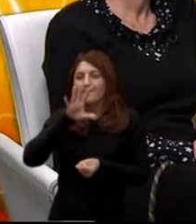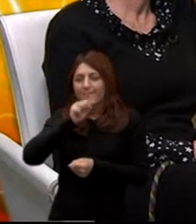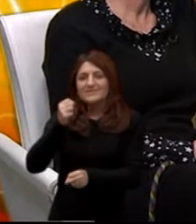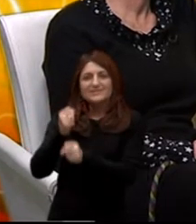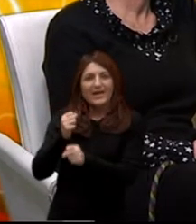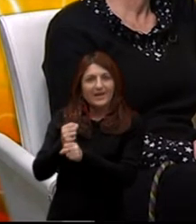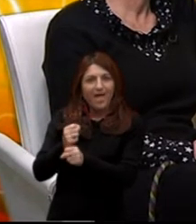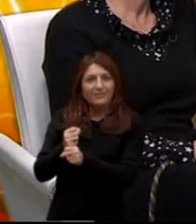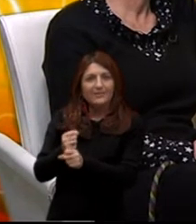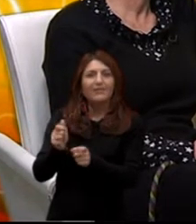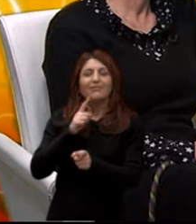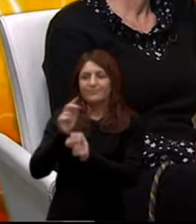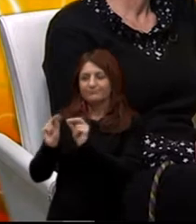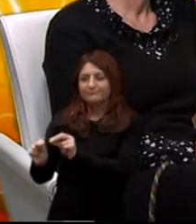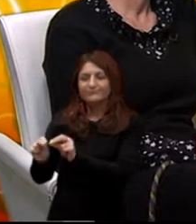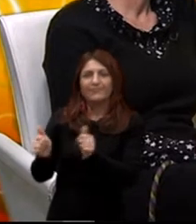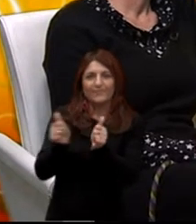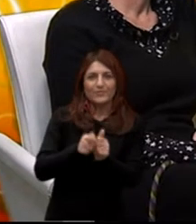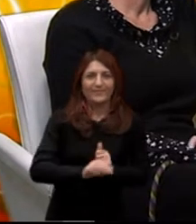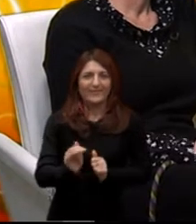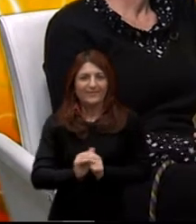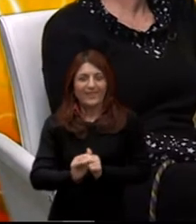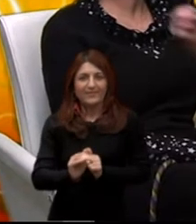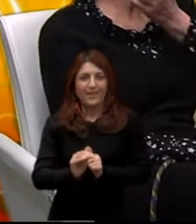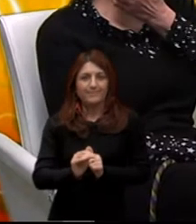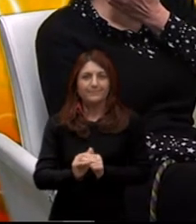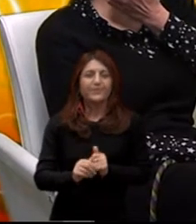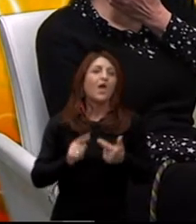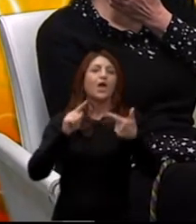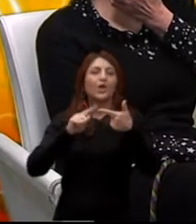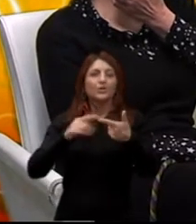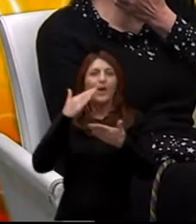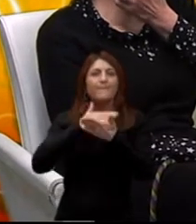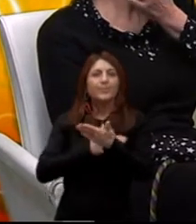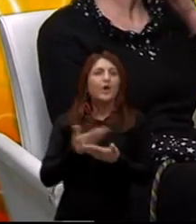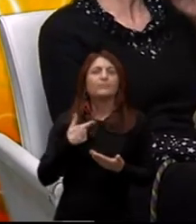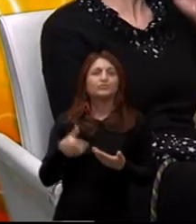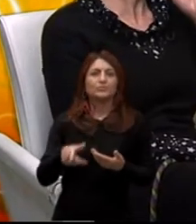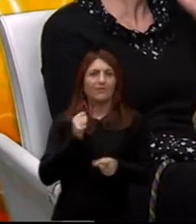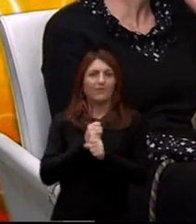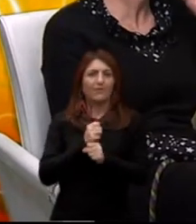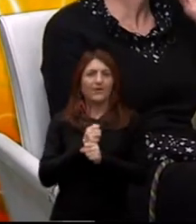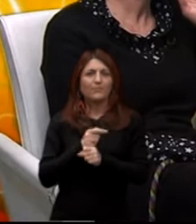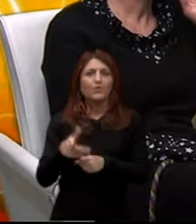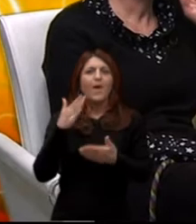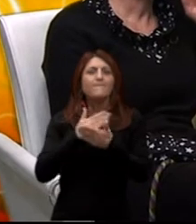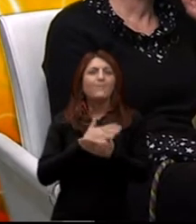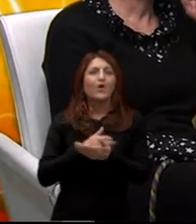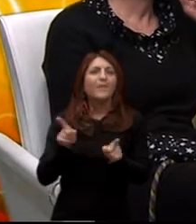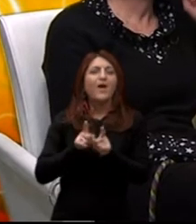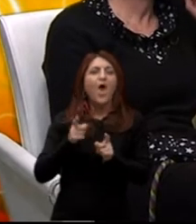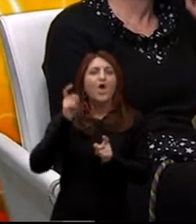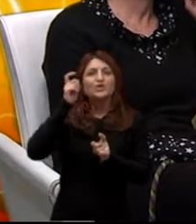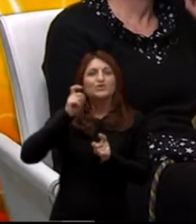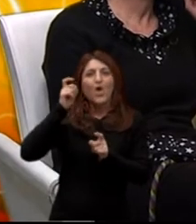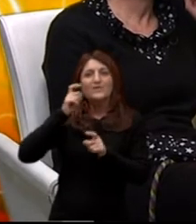i instruktor sa djetetom. Drugi program koji radimo je program